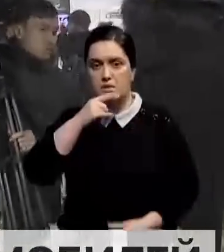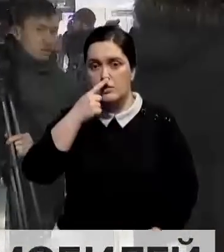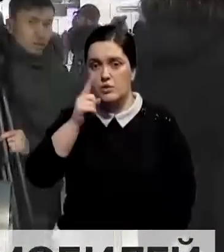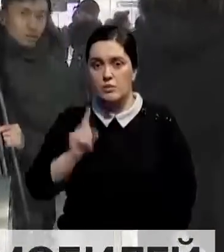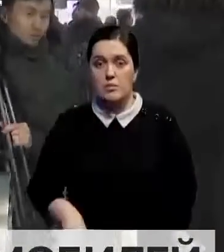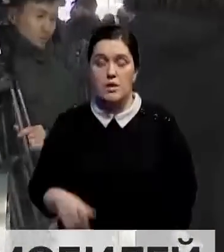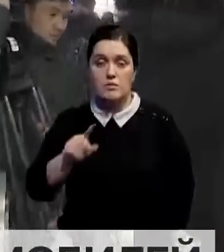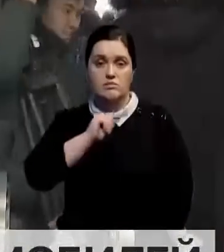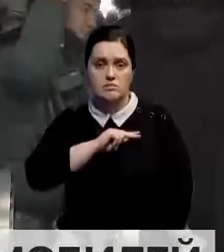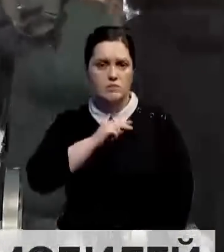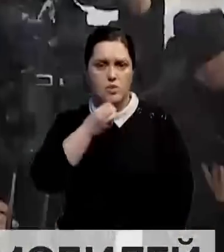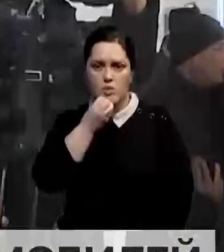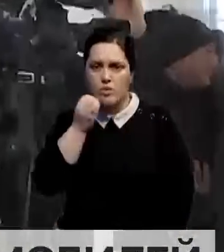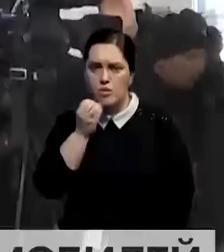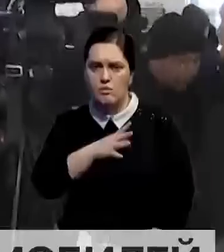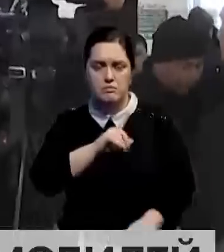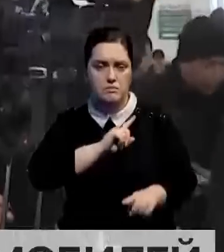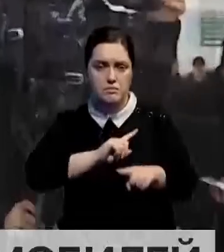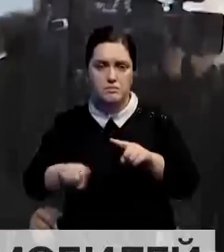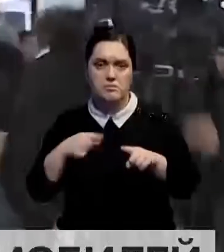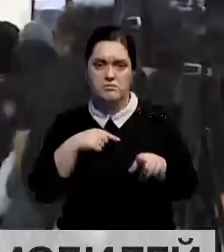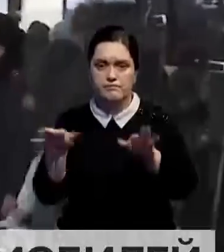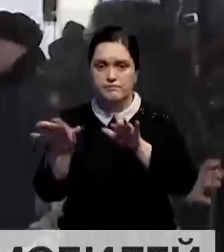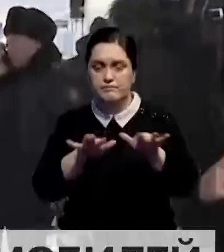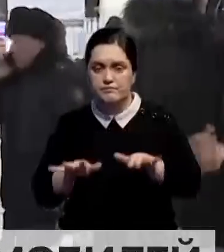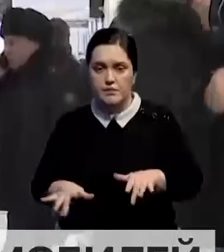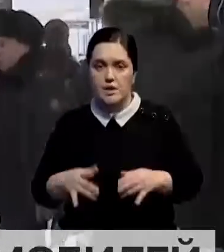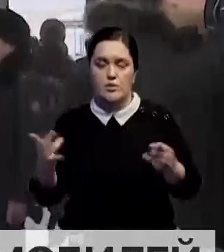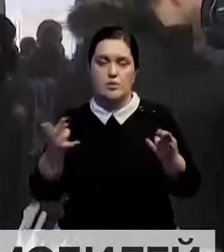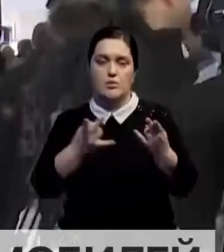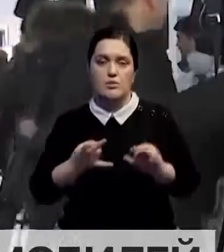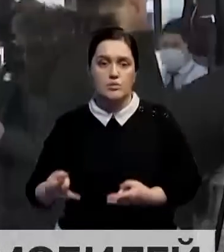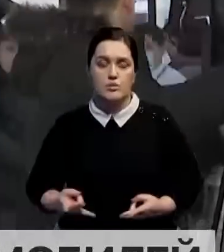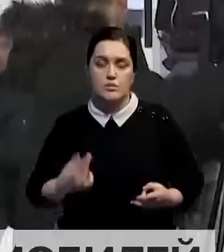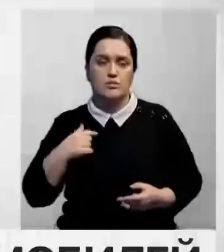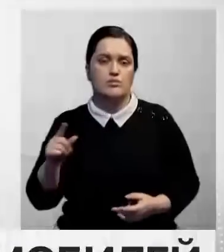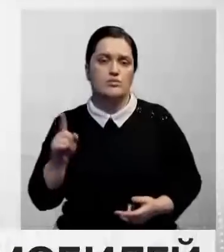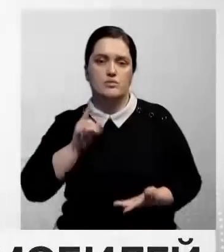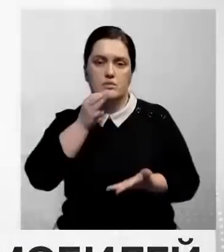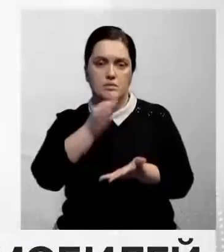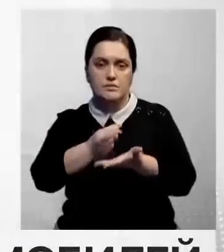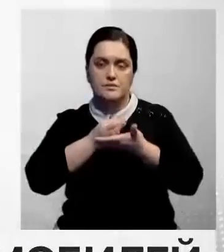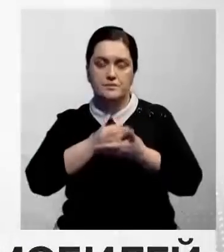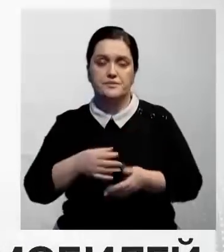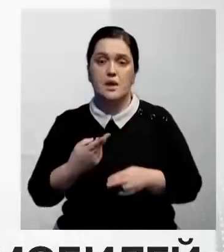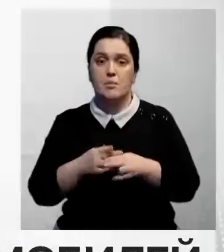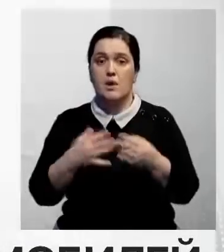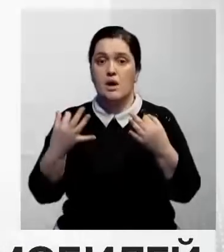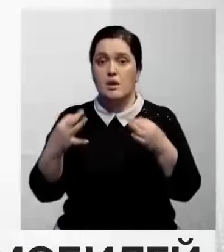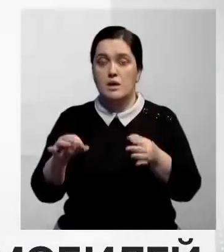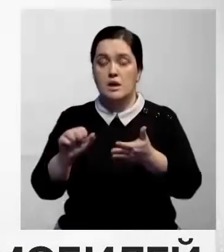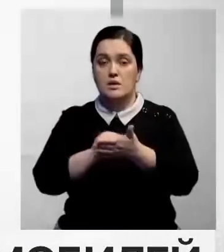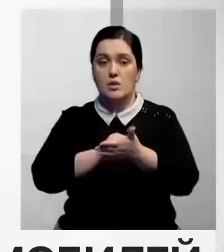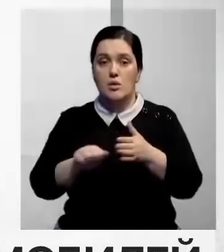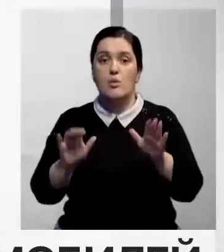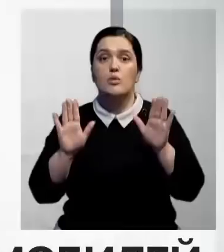Работа хорошо организована. Довольно быстро прошел все необходимые процедуры. Теперь буду ждать ответ. Правда, легализовать на территории